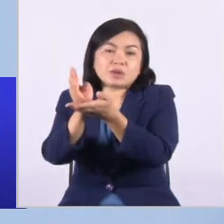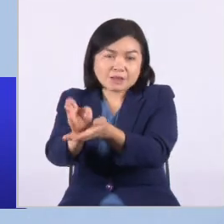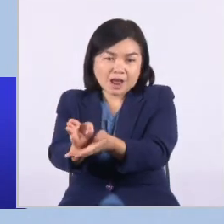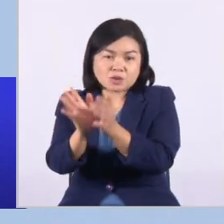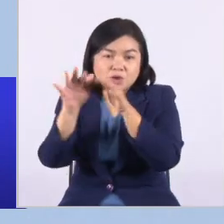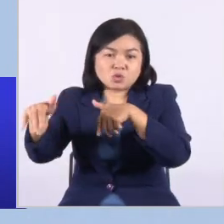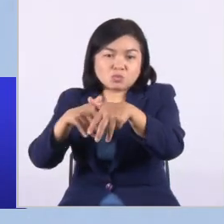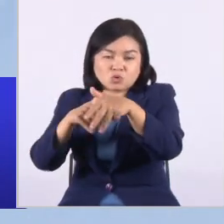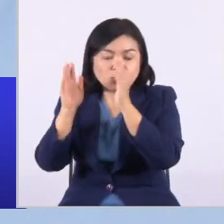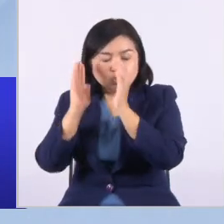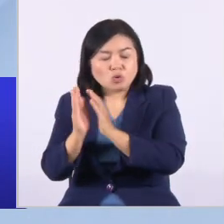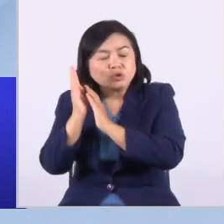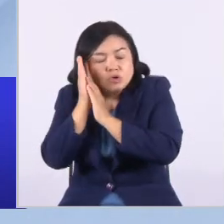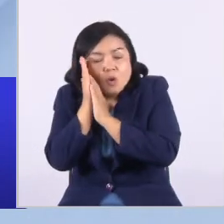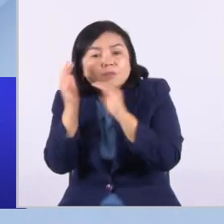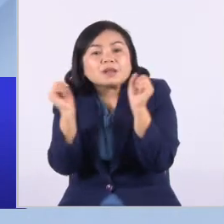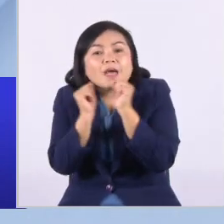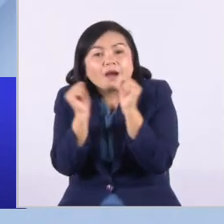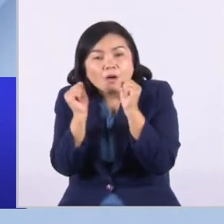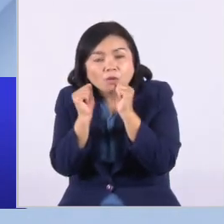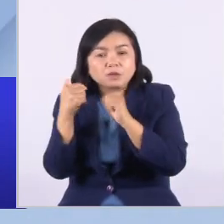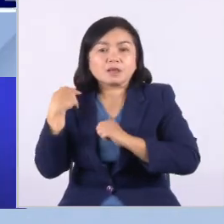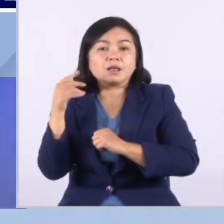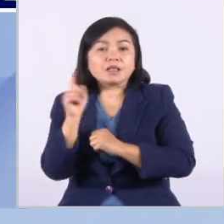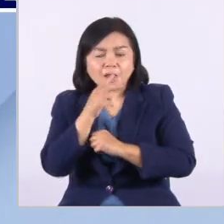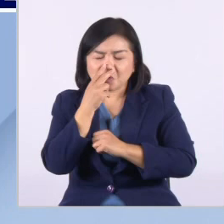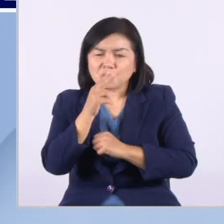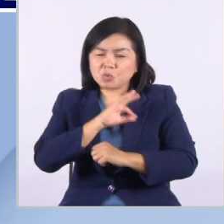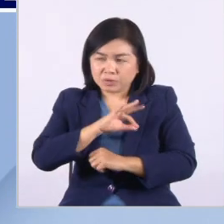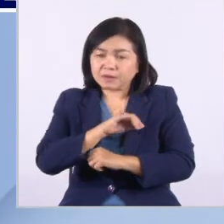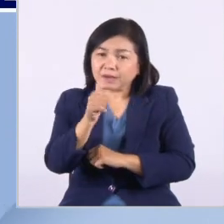าน อากาศหนาวนะแต่ข่าวนี้ทำให้อบอุ่นในหัวใจ น ี